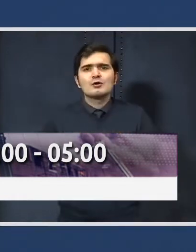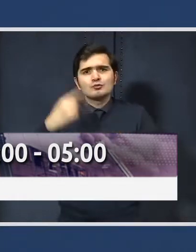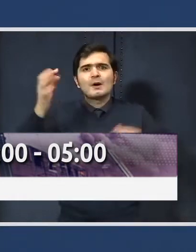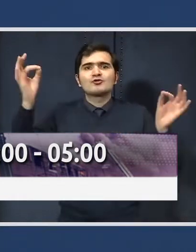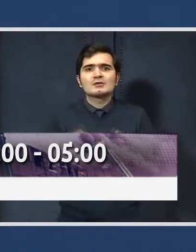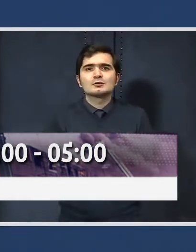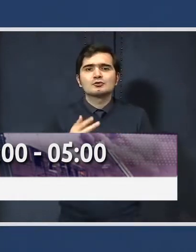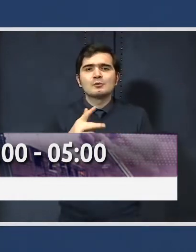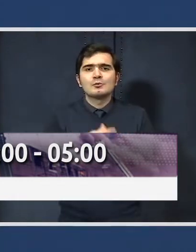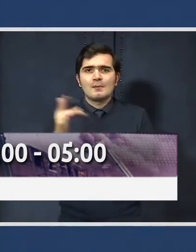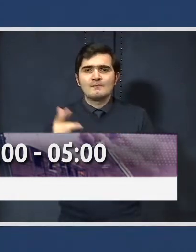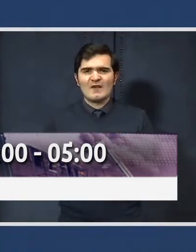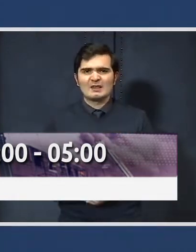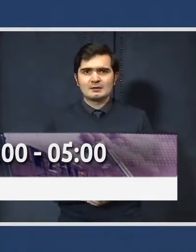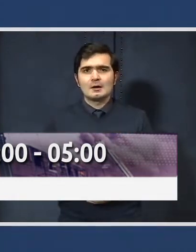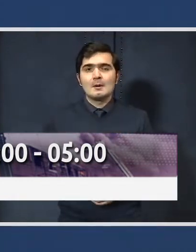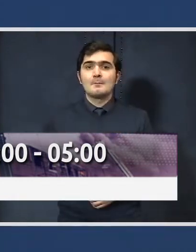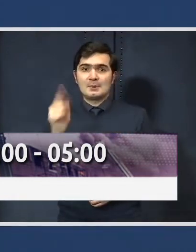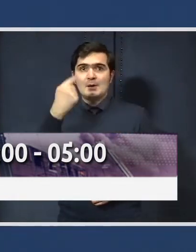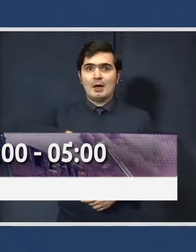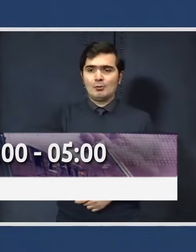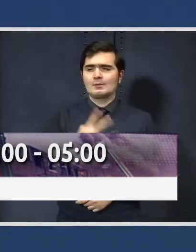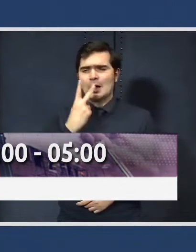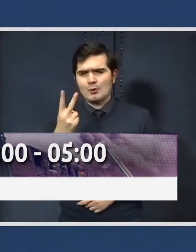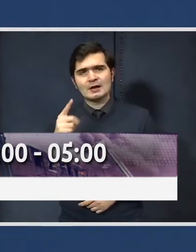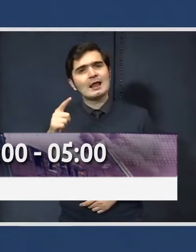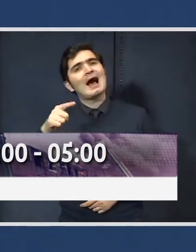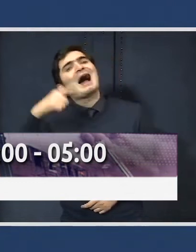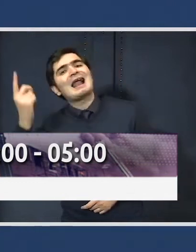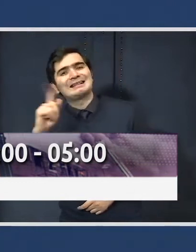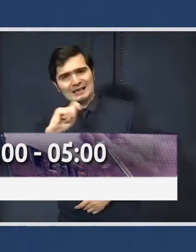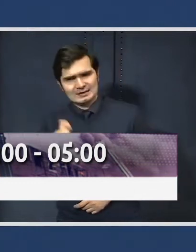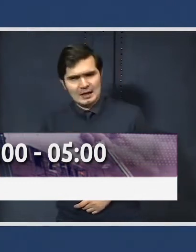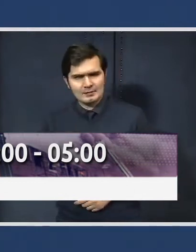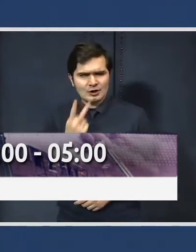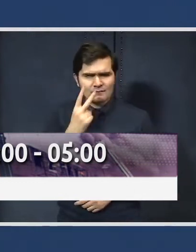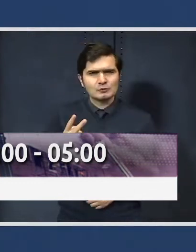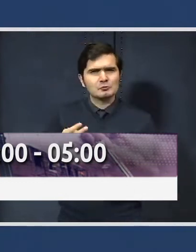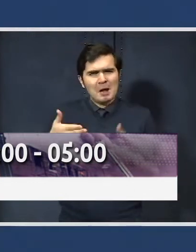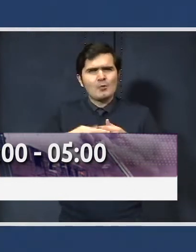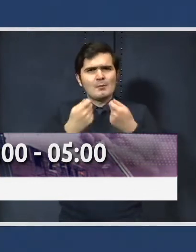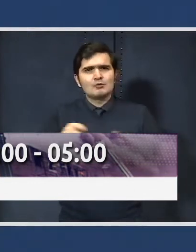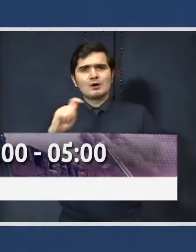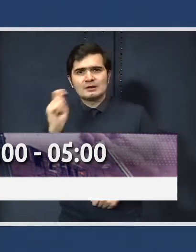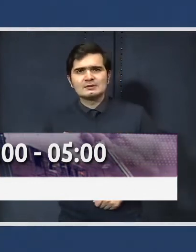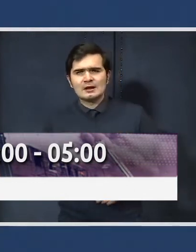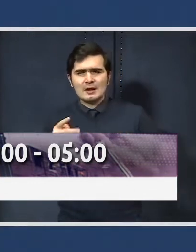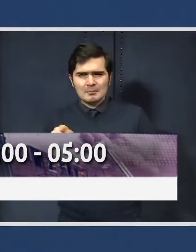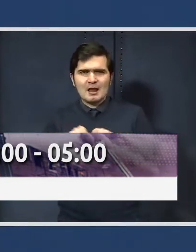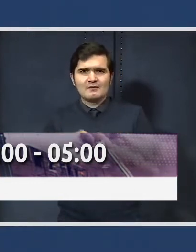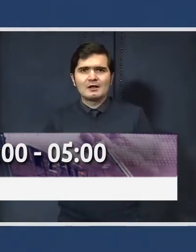prima Nu am uitat la ce fac celelalte țări si una dintre primele măsuri pe care îl toate tarile o iau aceea de a